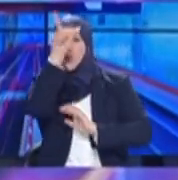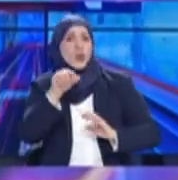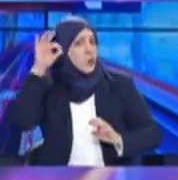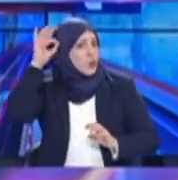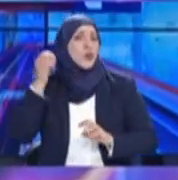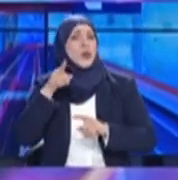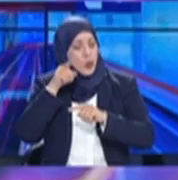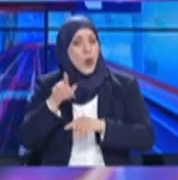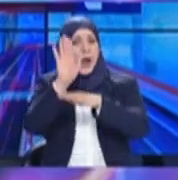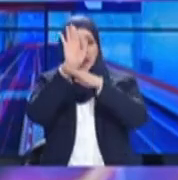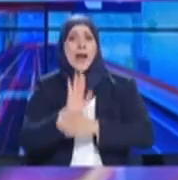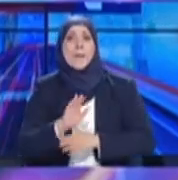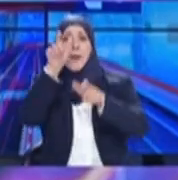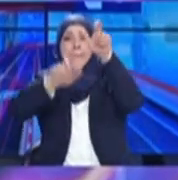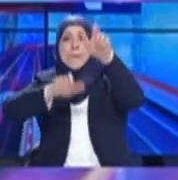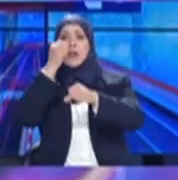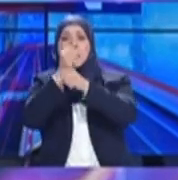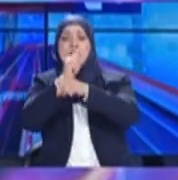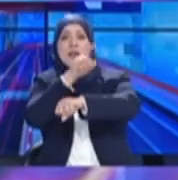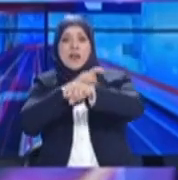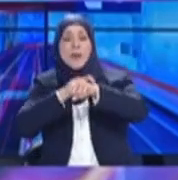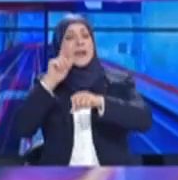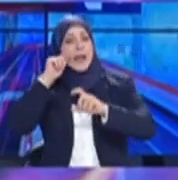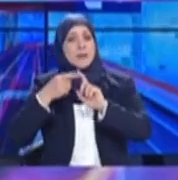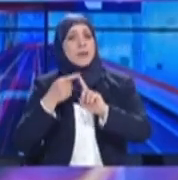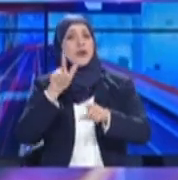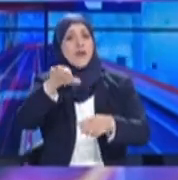من سيكون هناك